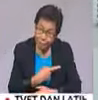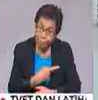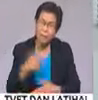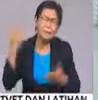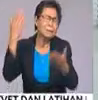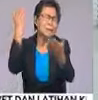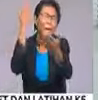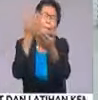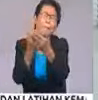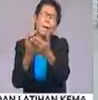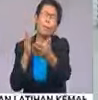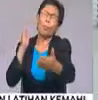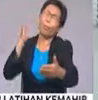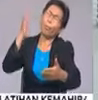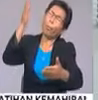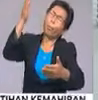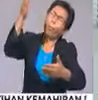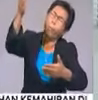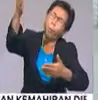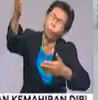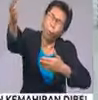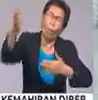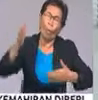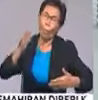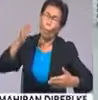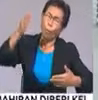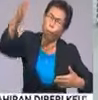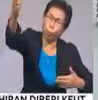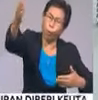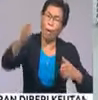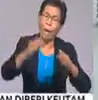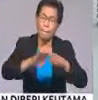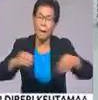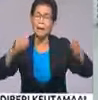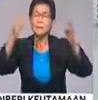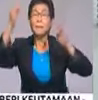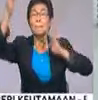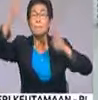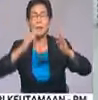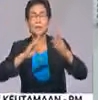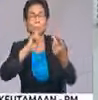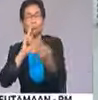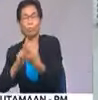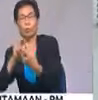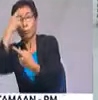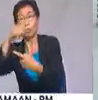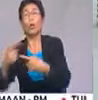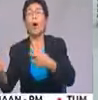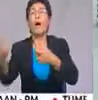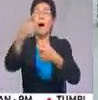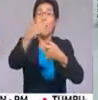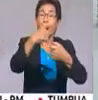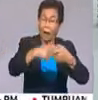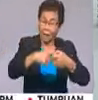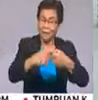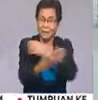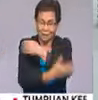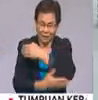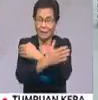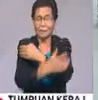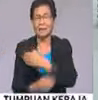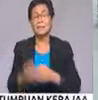sampai bila-bila pun bahasa Malaysia itu relevan sekali untuk hal-hal negara ini. Dan saya kira